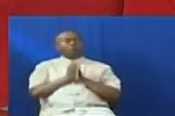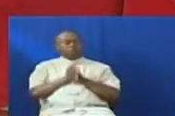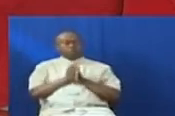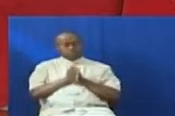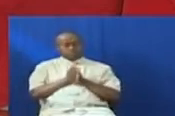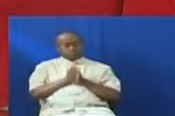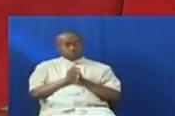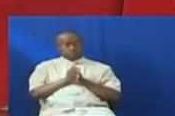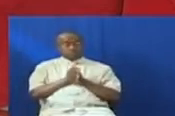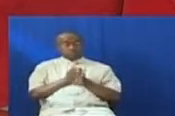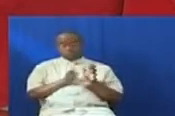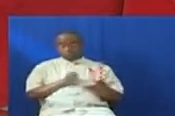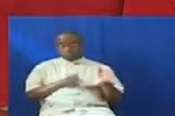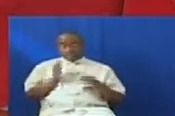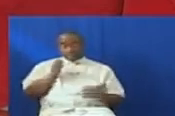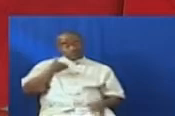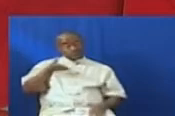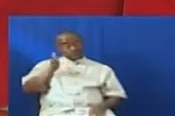serikali